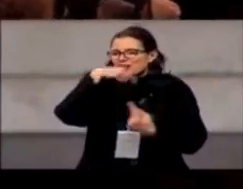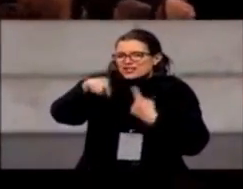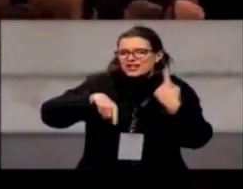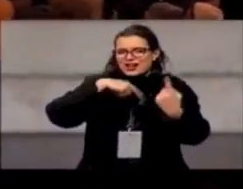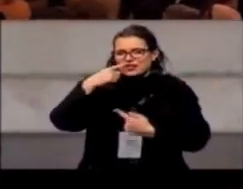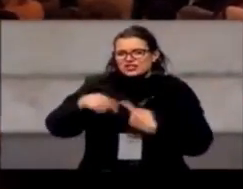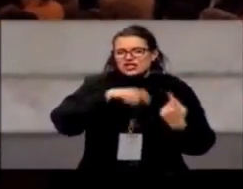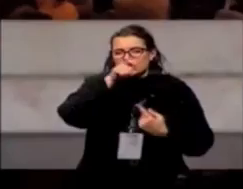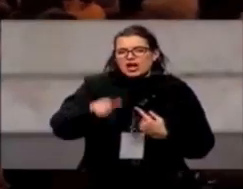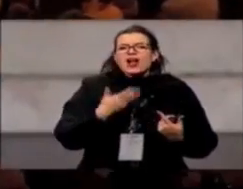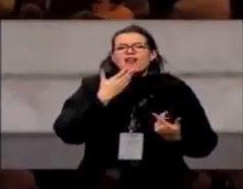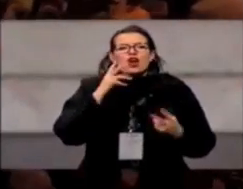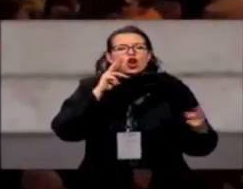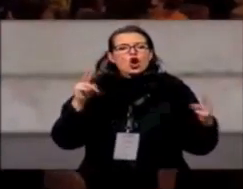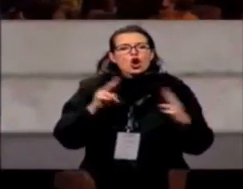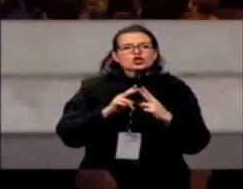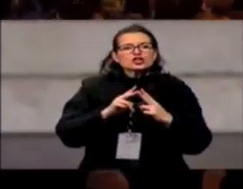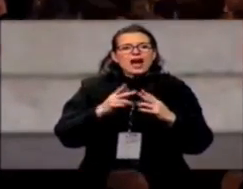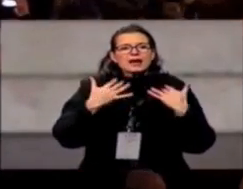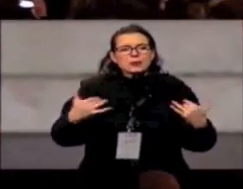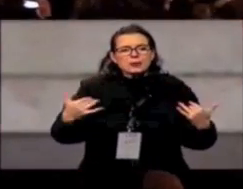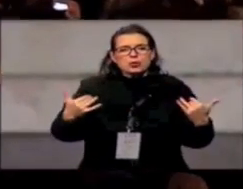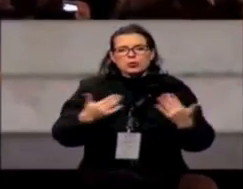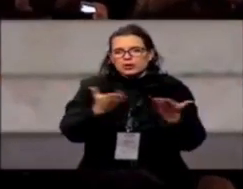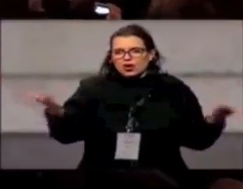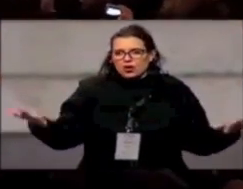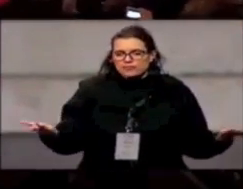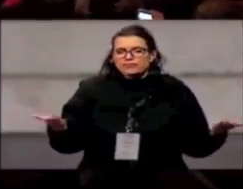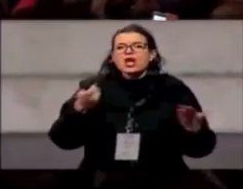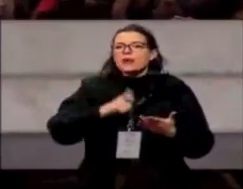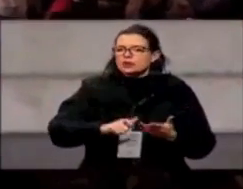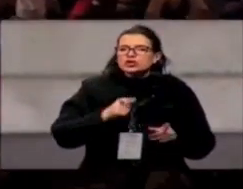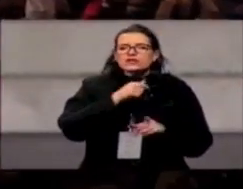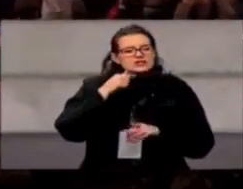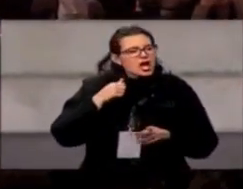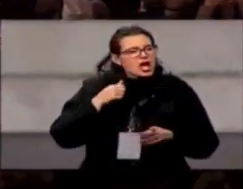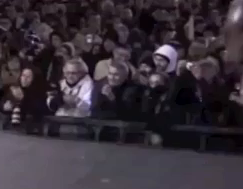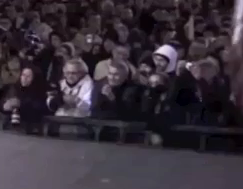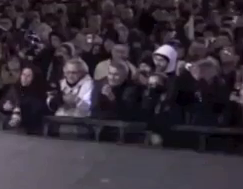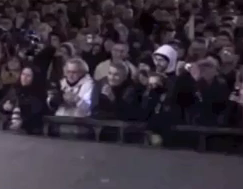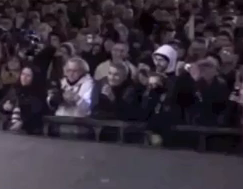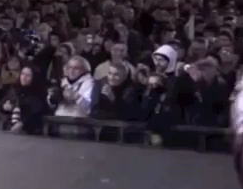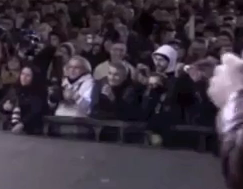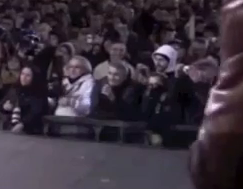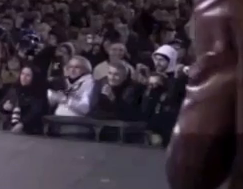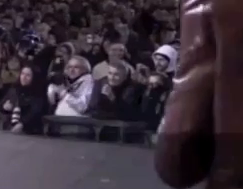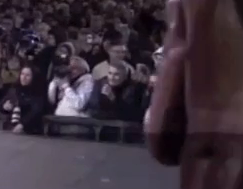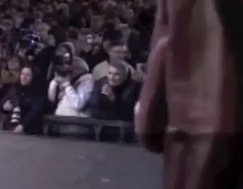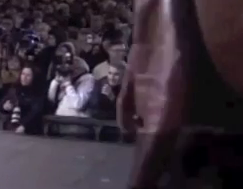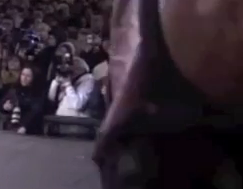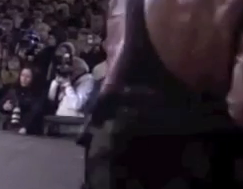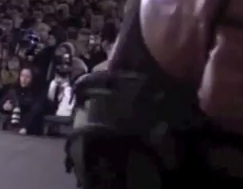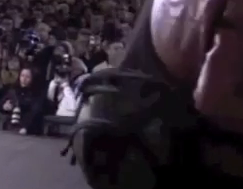pubblico e per discutere dopo il film perché sicuramente c'è bisogno di parlare quindi sono stata qua invitata a